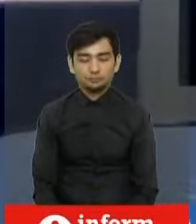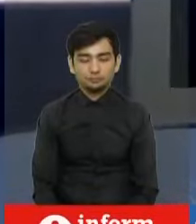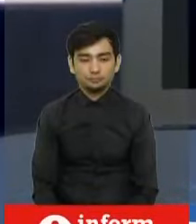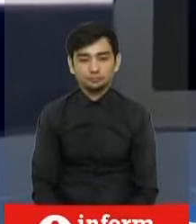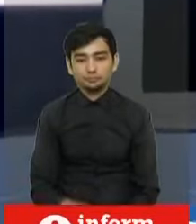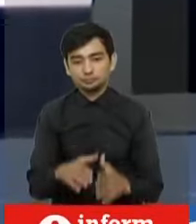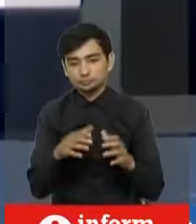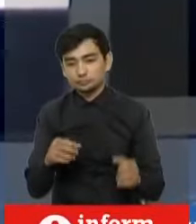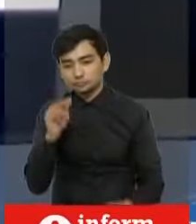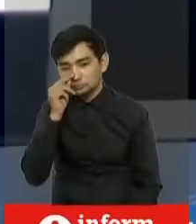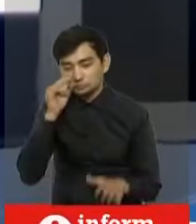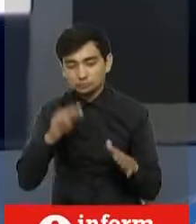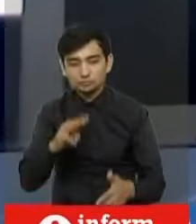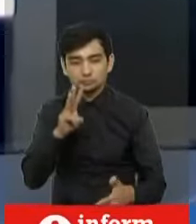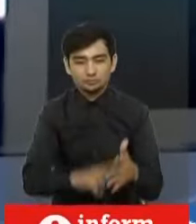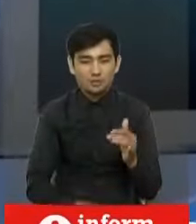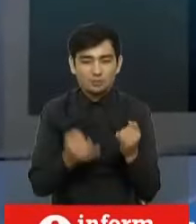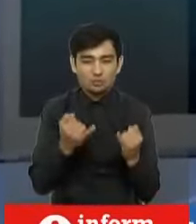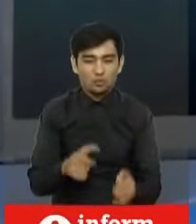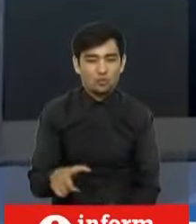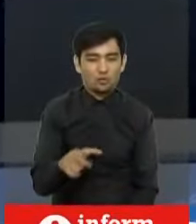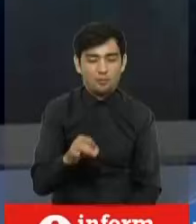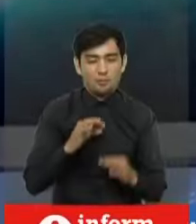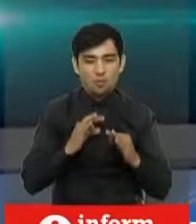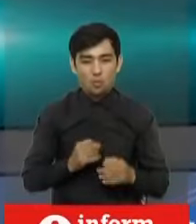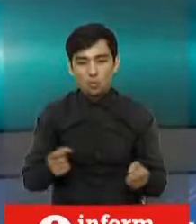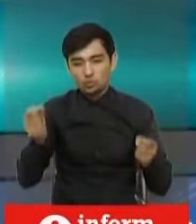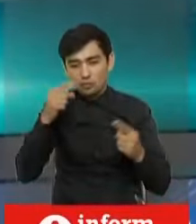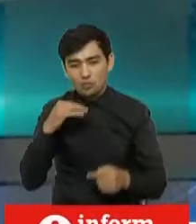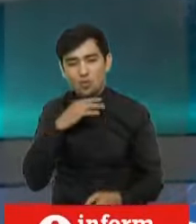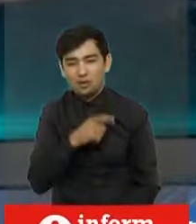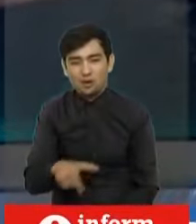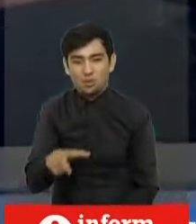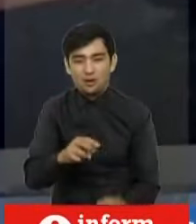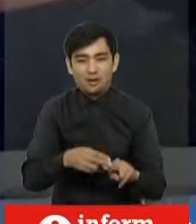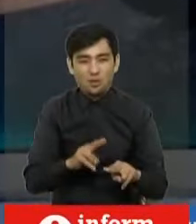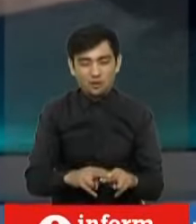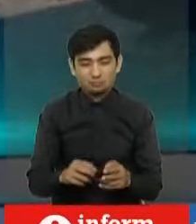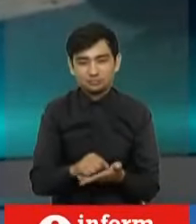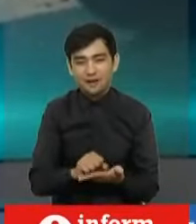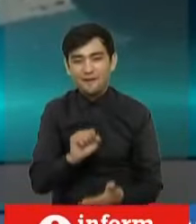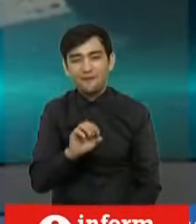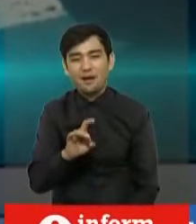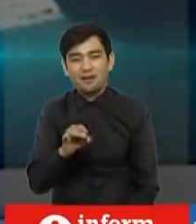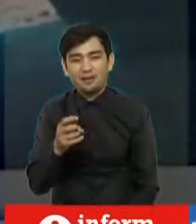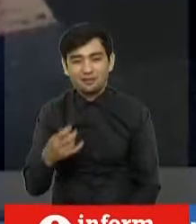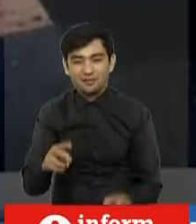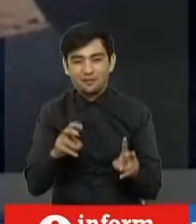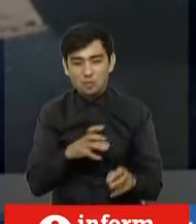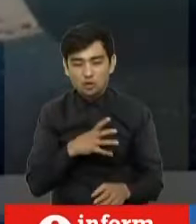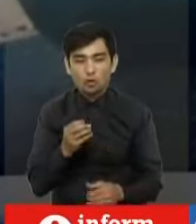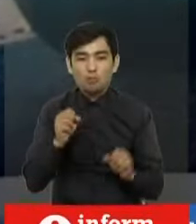Чиновников в Шымкенте оштрафовали за плохие дороги. Прокуроры обнаружили, что многие трассы, которые находятся в аварийном состоянии, еще